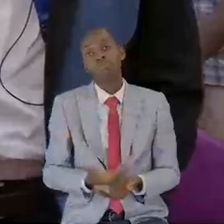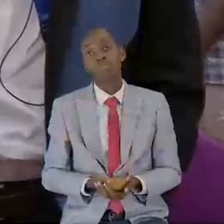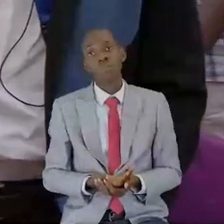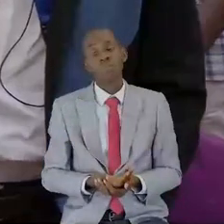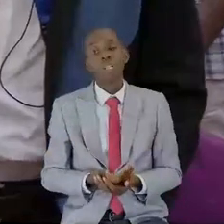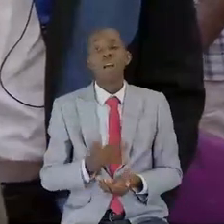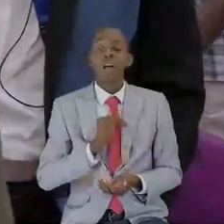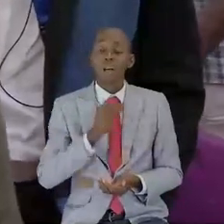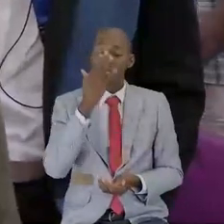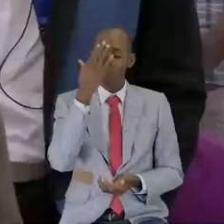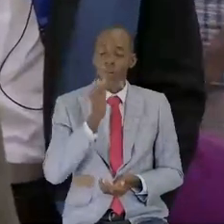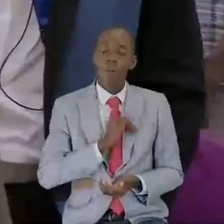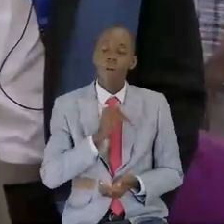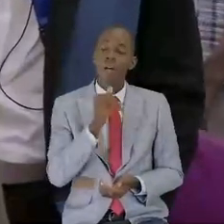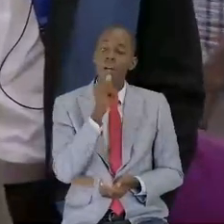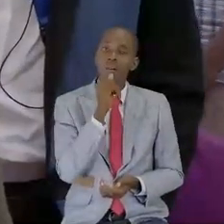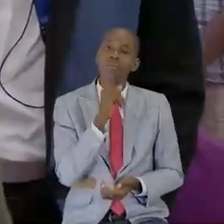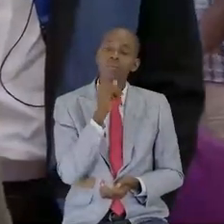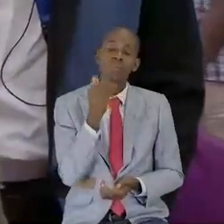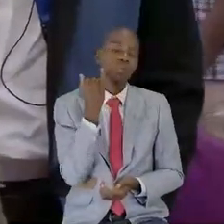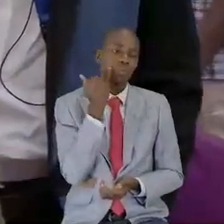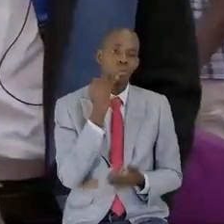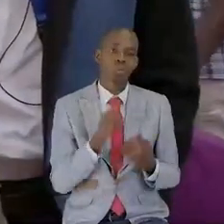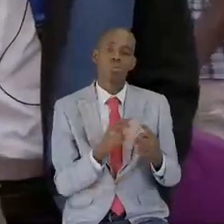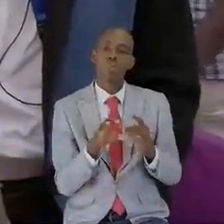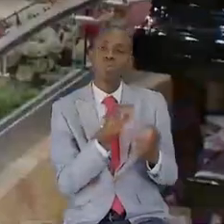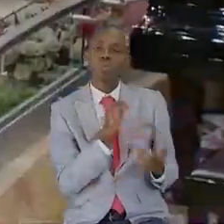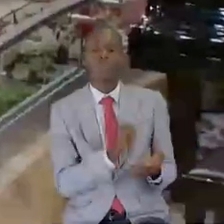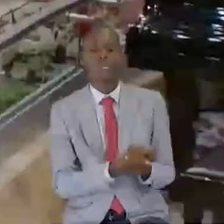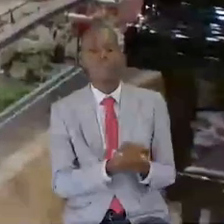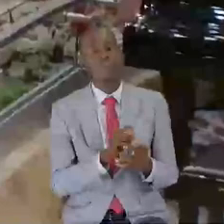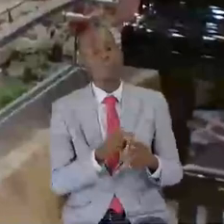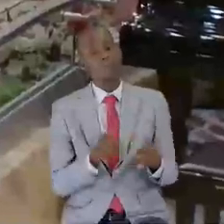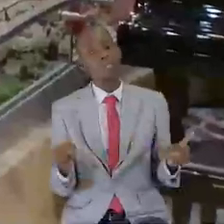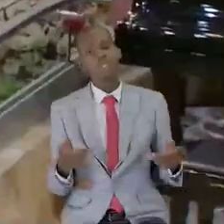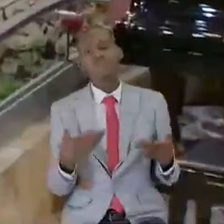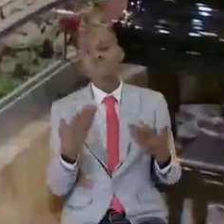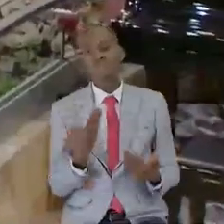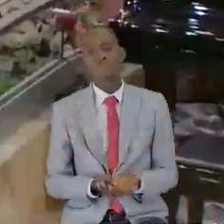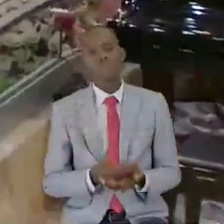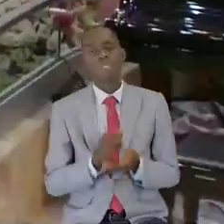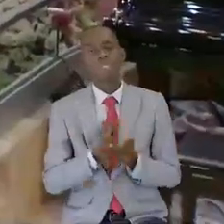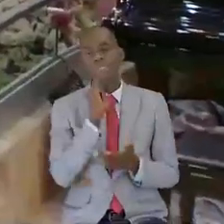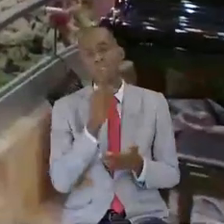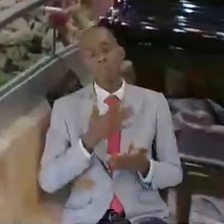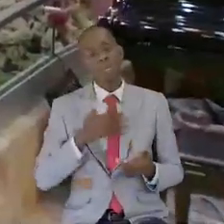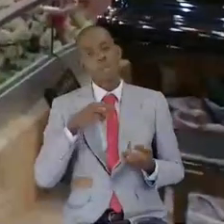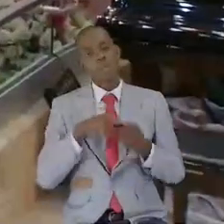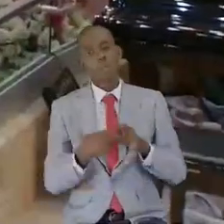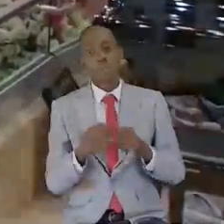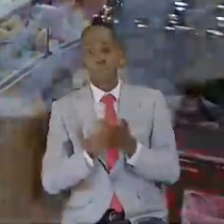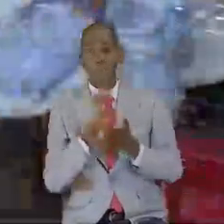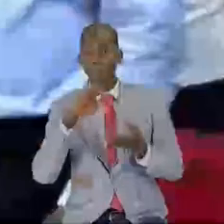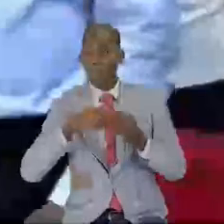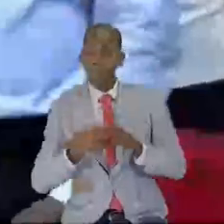je sais que je ne devrais pas faire ça, je sais que je ne devrais pas faire cela, mais voici mon défi. Porte ce